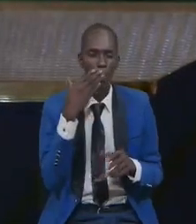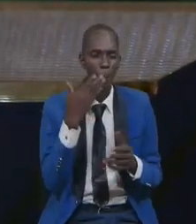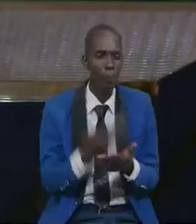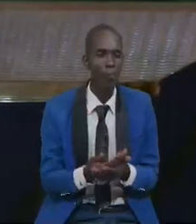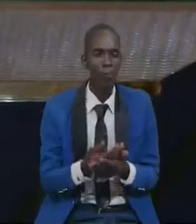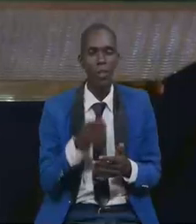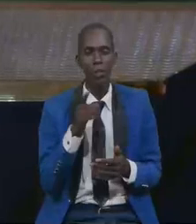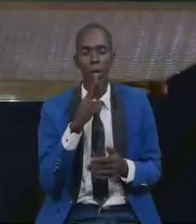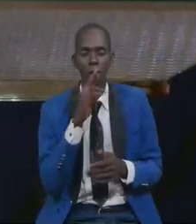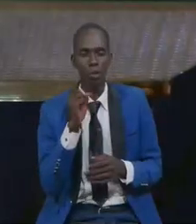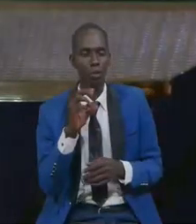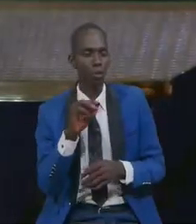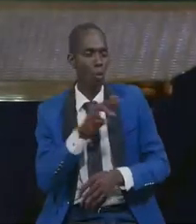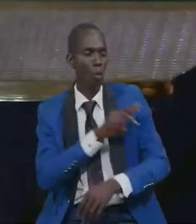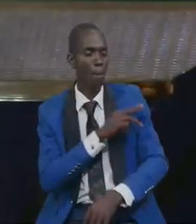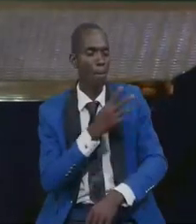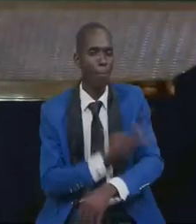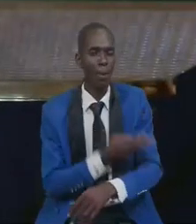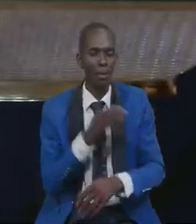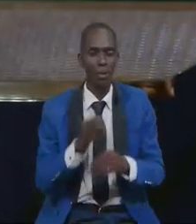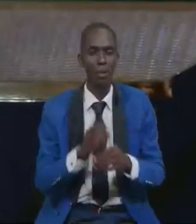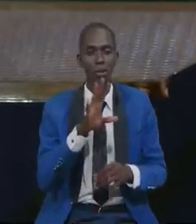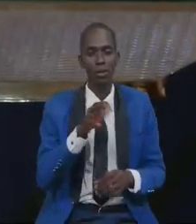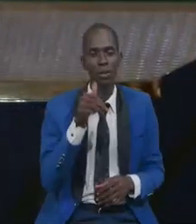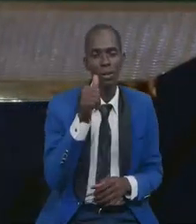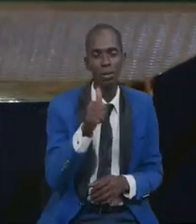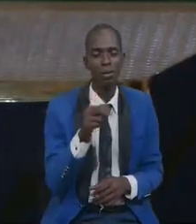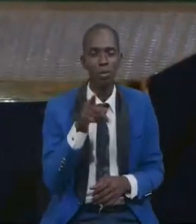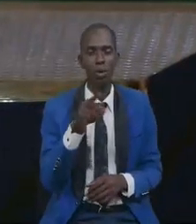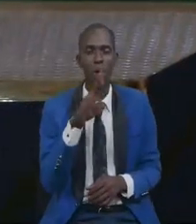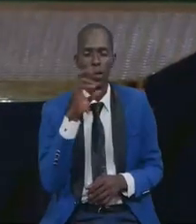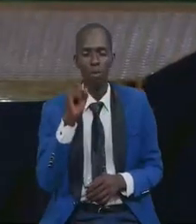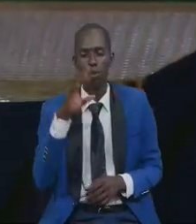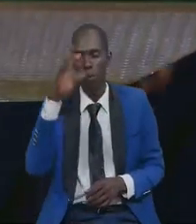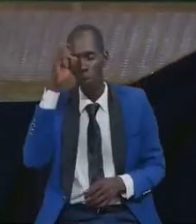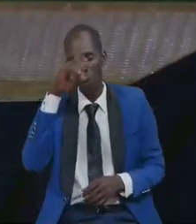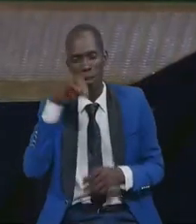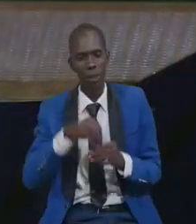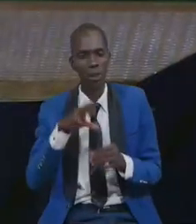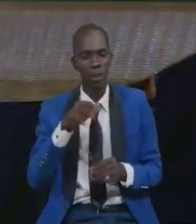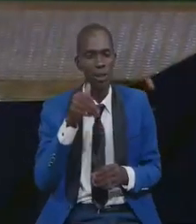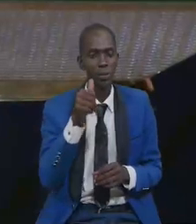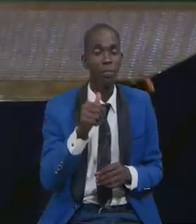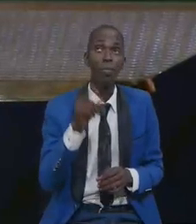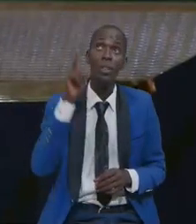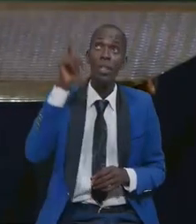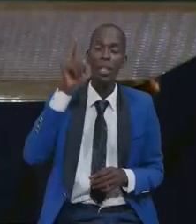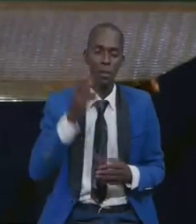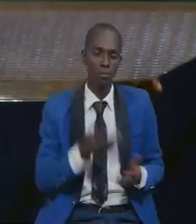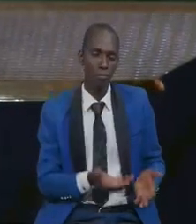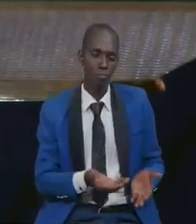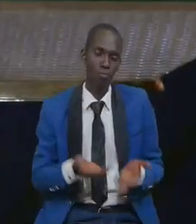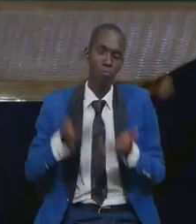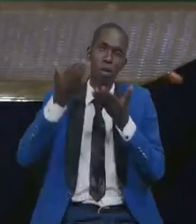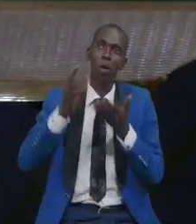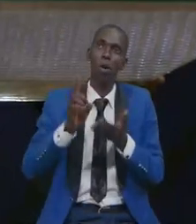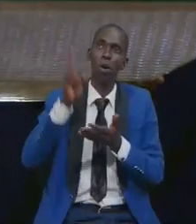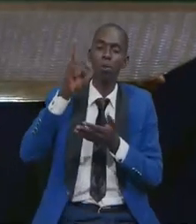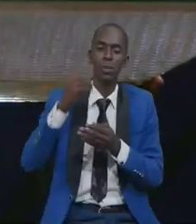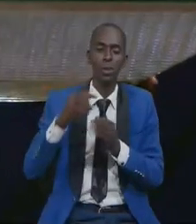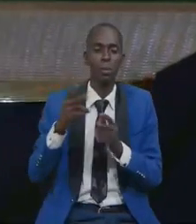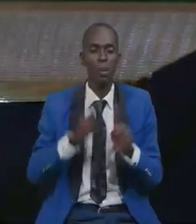tellement puissant à vous-même, tellement sage pour vous-même qu'il vous élève. Non, non, non. Il élève le plus vil